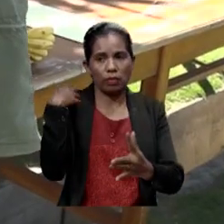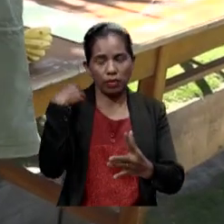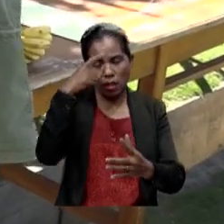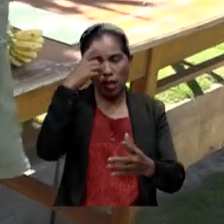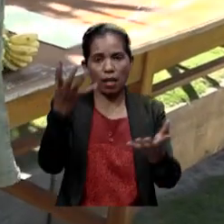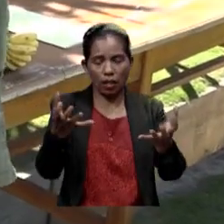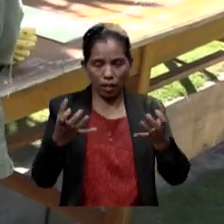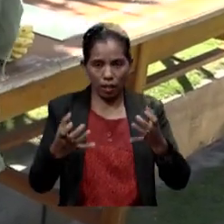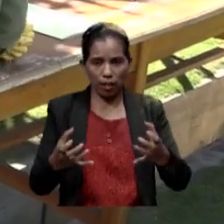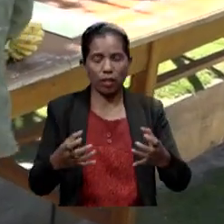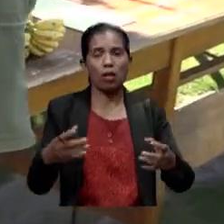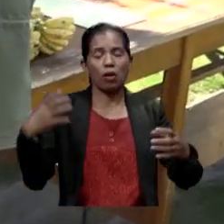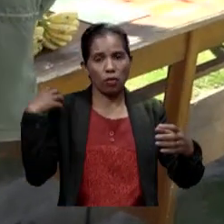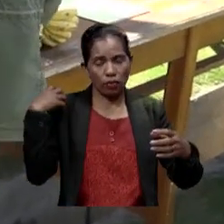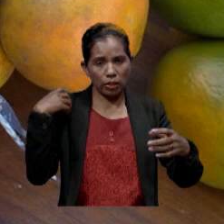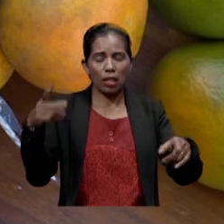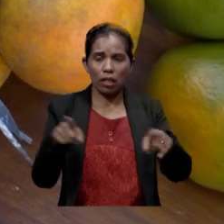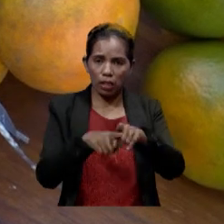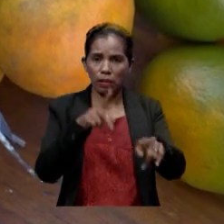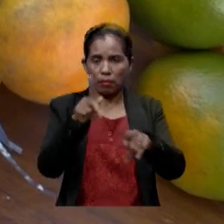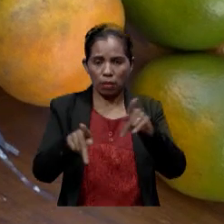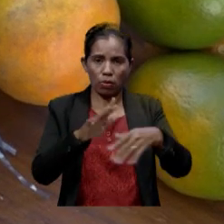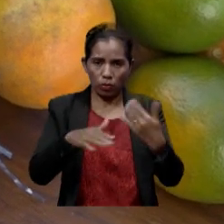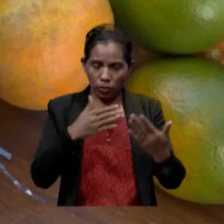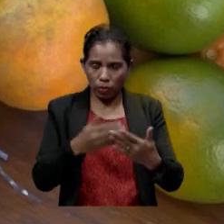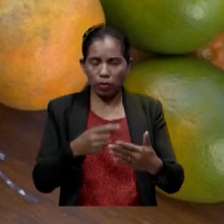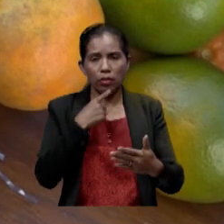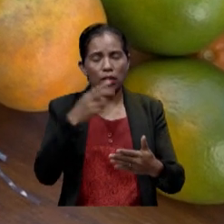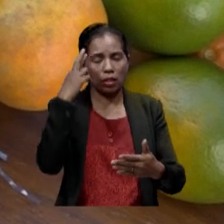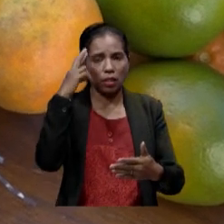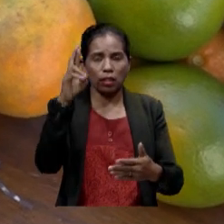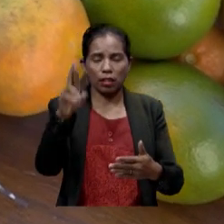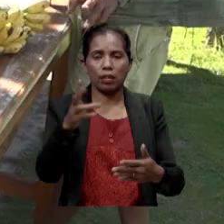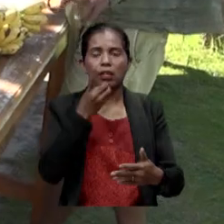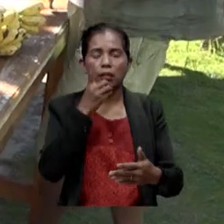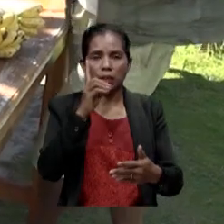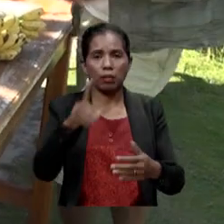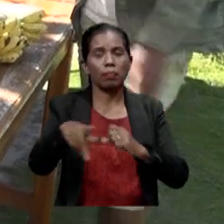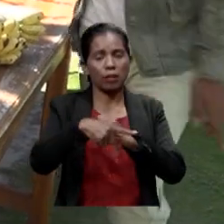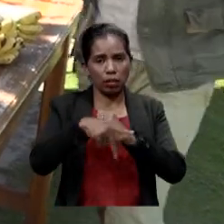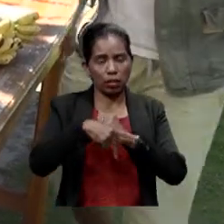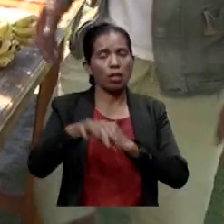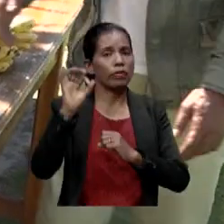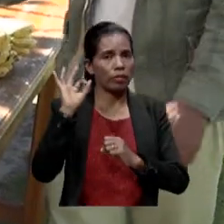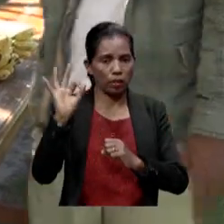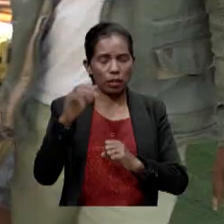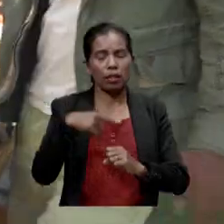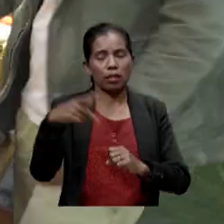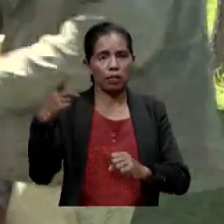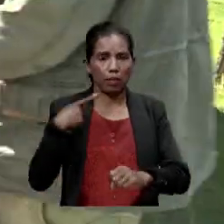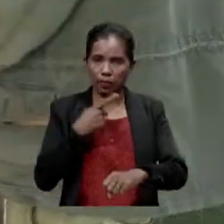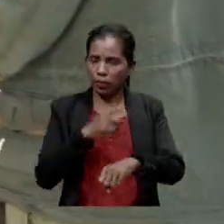Presidencial ne sai Palácio do Povo. Ramos Horta hato deklarasaun ne relasiona ho kritika deputado bangkada Fretling iha plenaria ne be